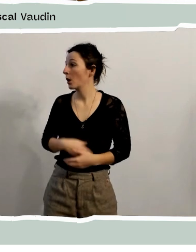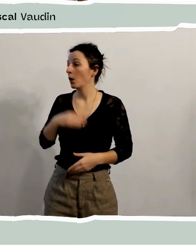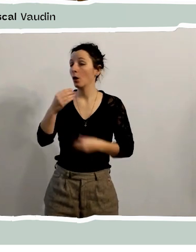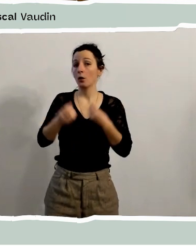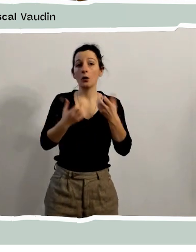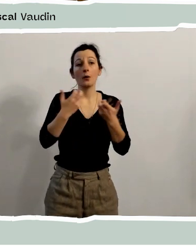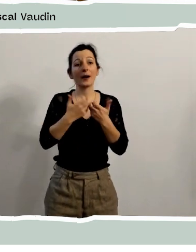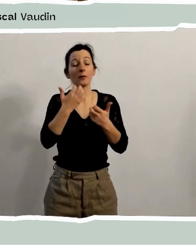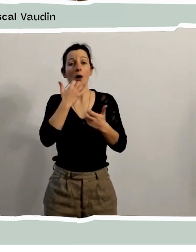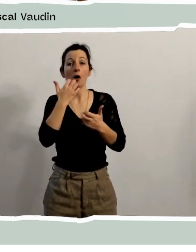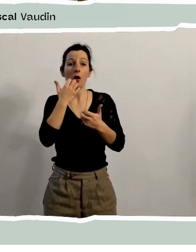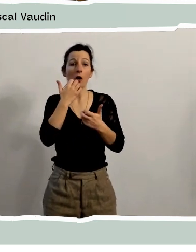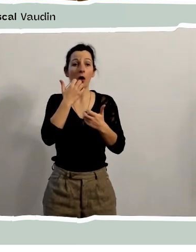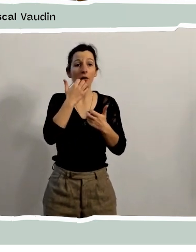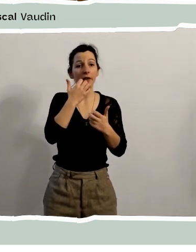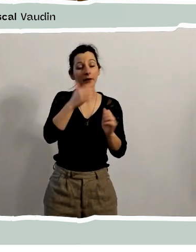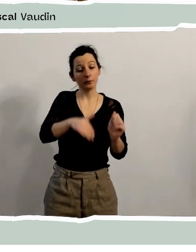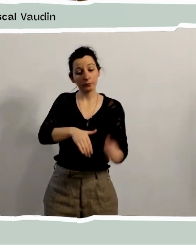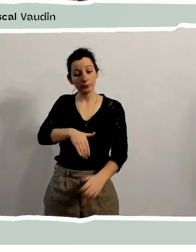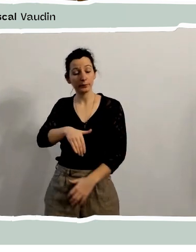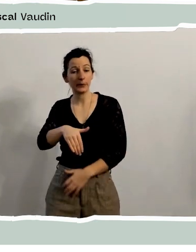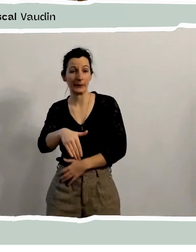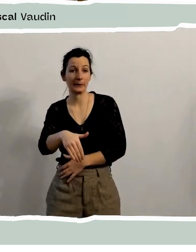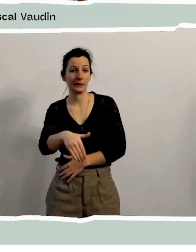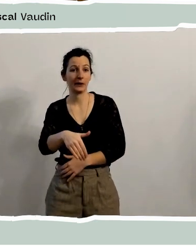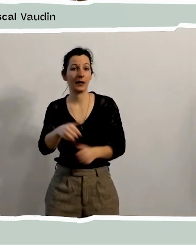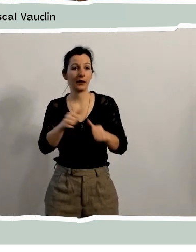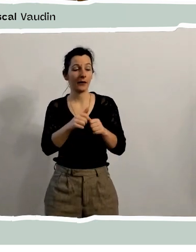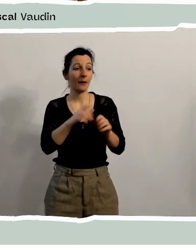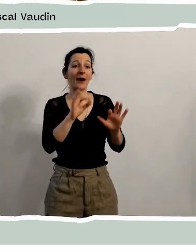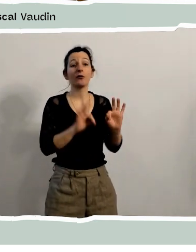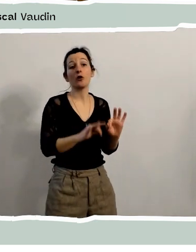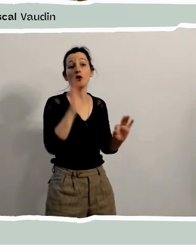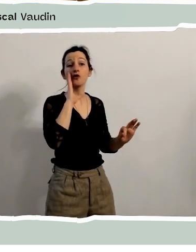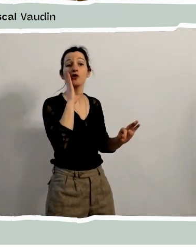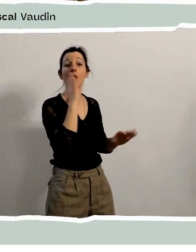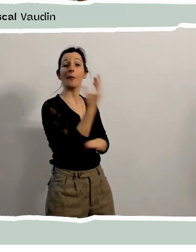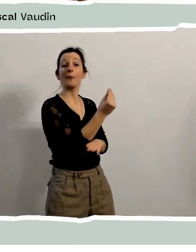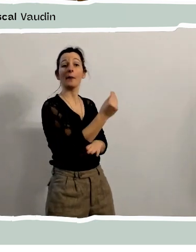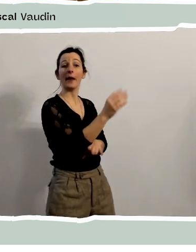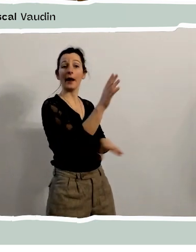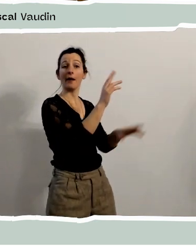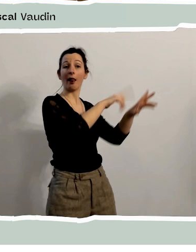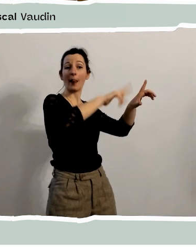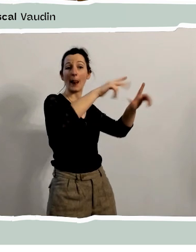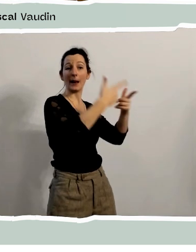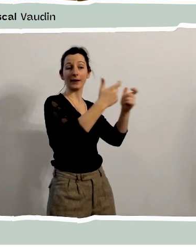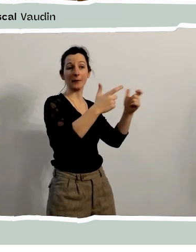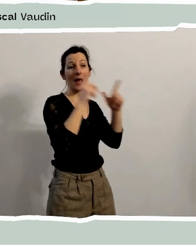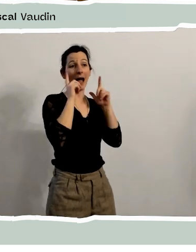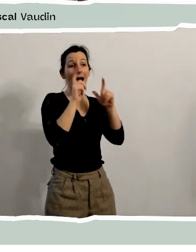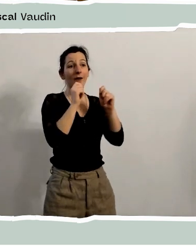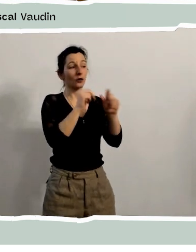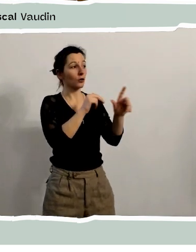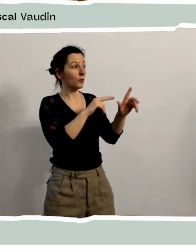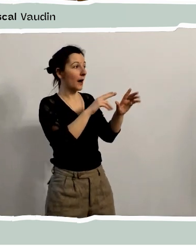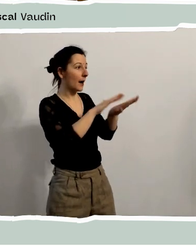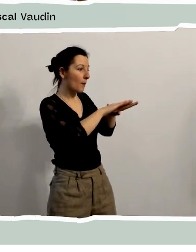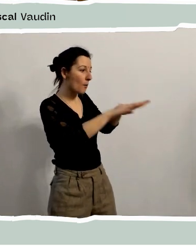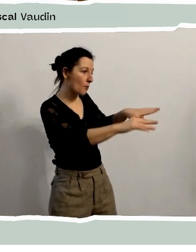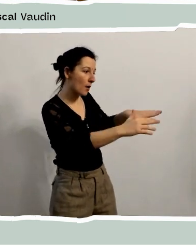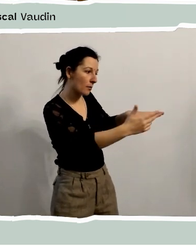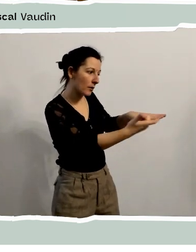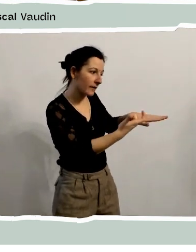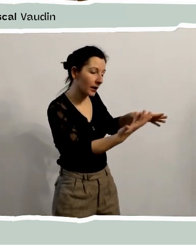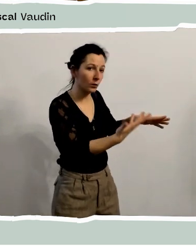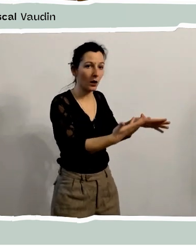projet de maternité, vous allez devoir faire la chambre de bébé. Donc faire attention à ce que vous utilisez dans le cadre d'ameublement. Sur